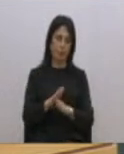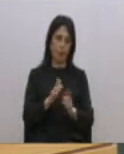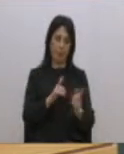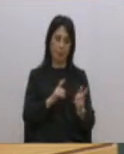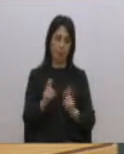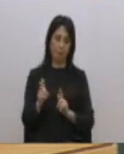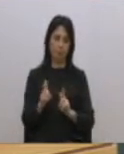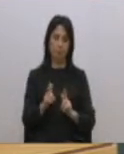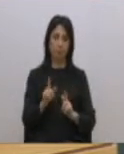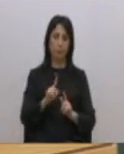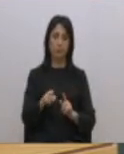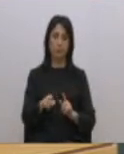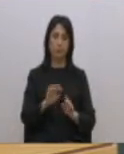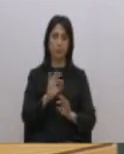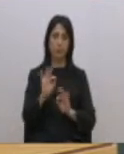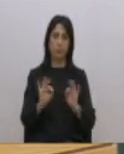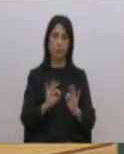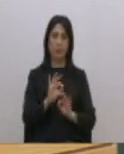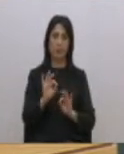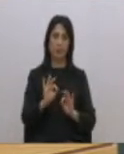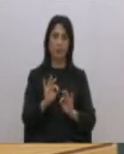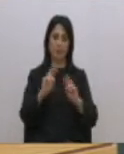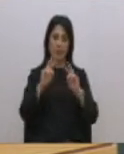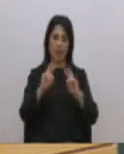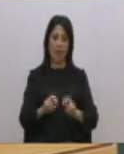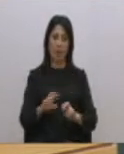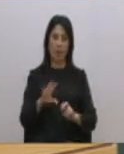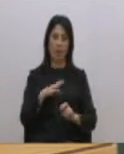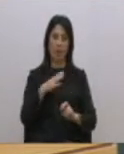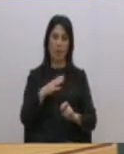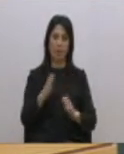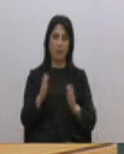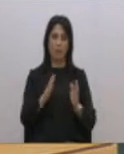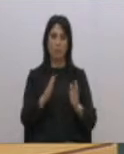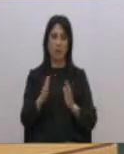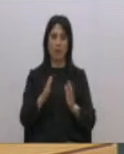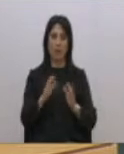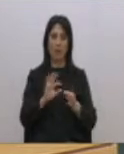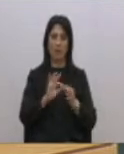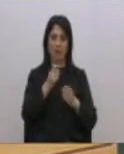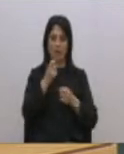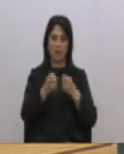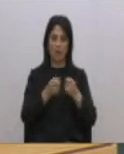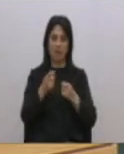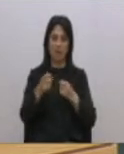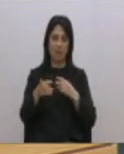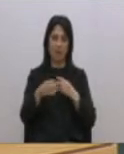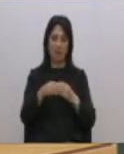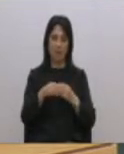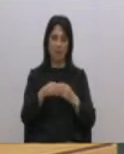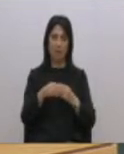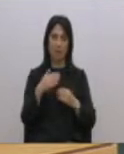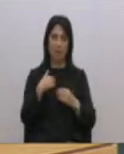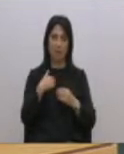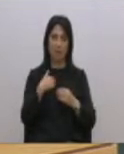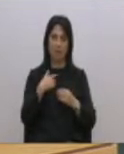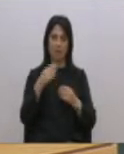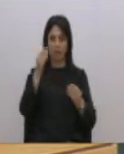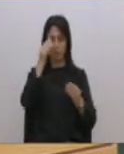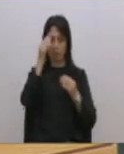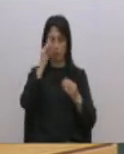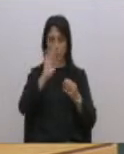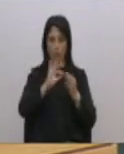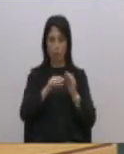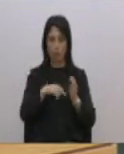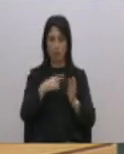მზაობა რომ ეს პროექტი განხილულ იქნეს მაქსიმალურად დეტალურად თქვენთან ერთად ჩვენ ვიმსჯელოთ